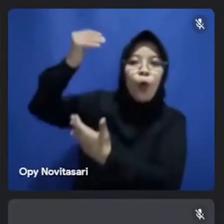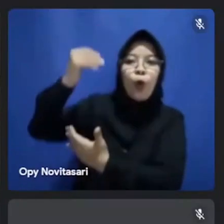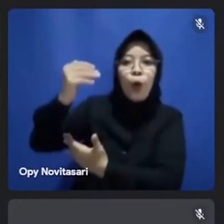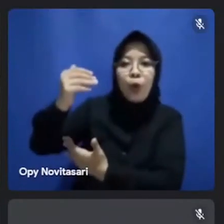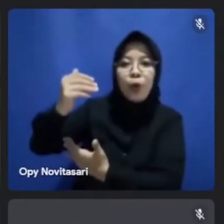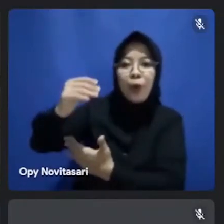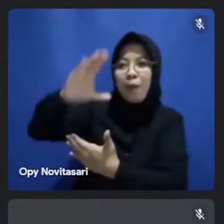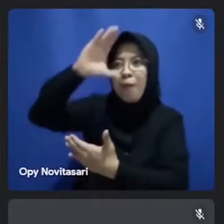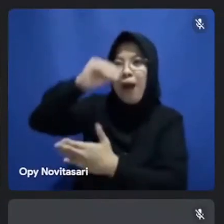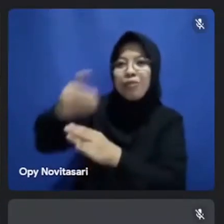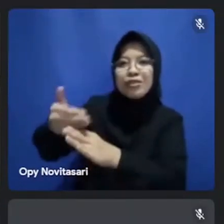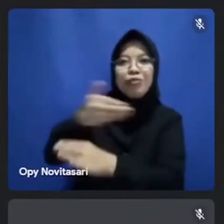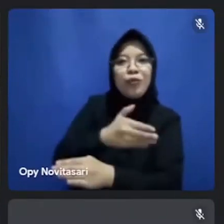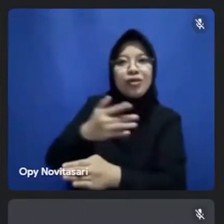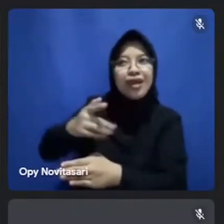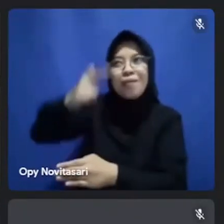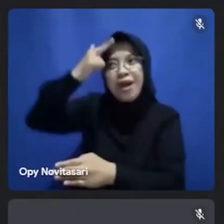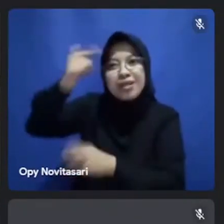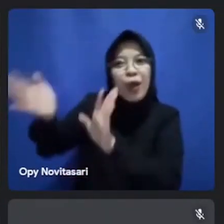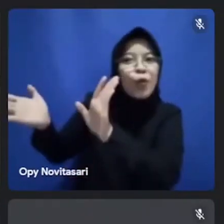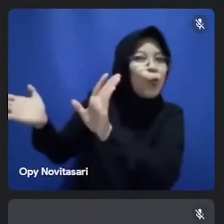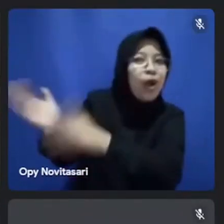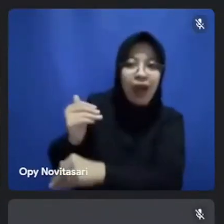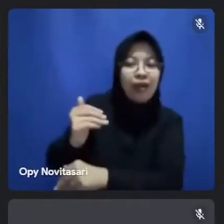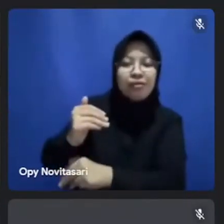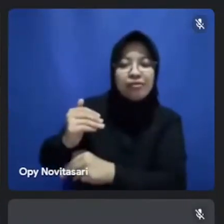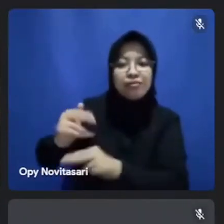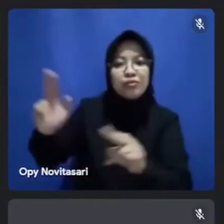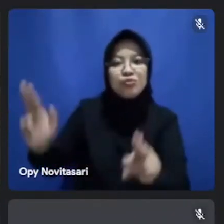pahami sebumnya soal